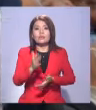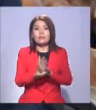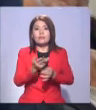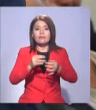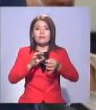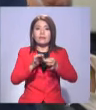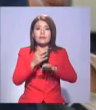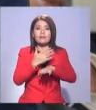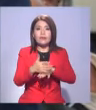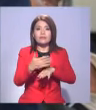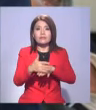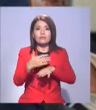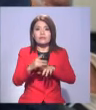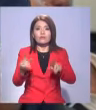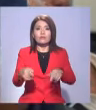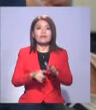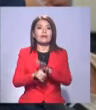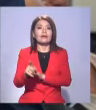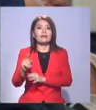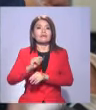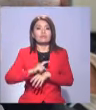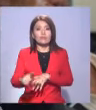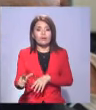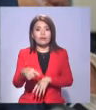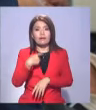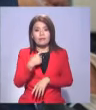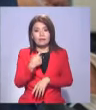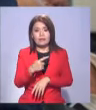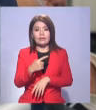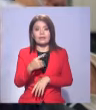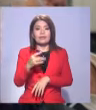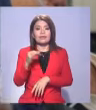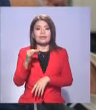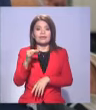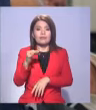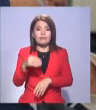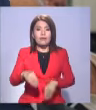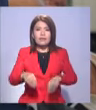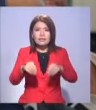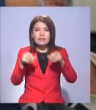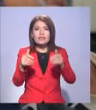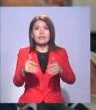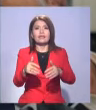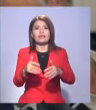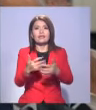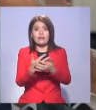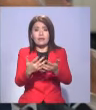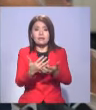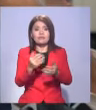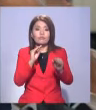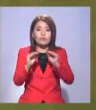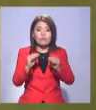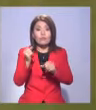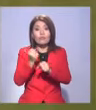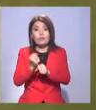жайлап бастаңдар шешін. Настойка, экстракты, порошки, ол қолымыздан келеді, жасауға